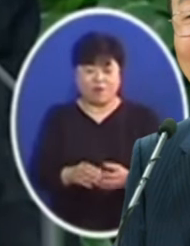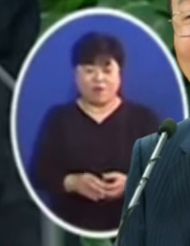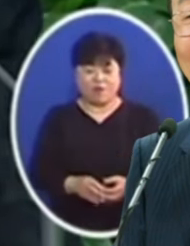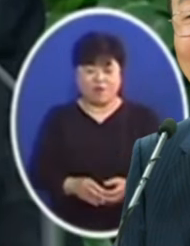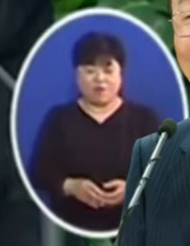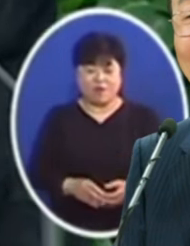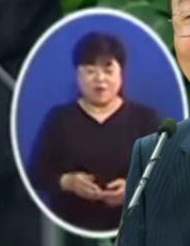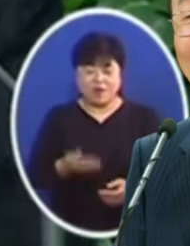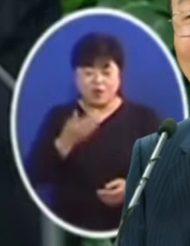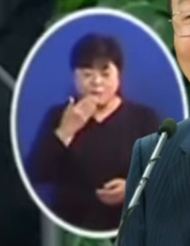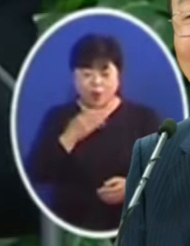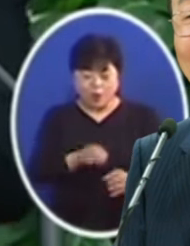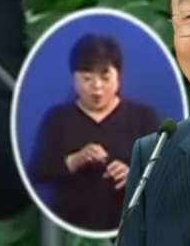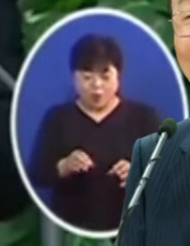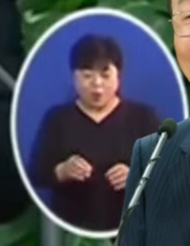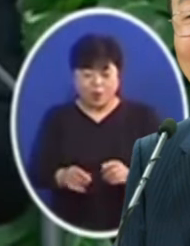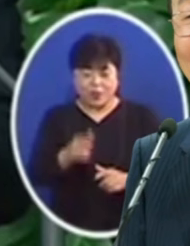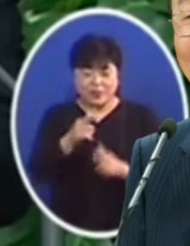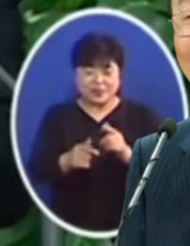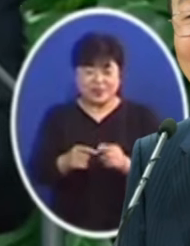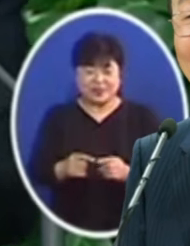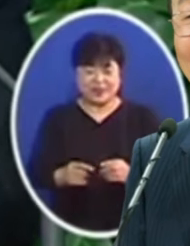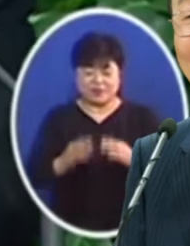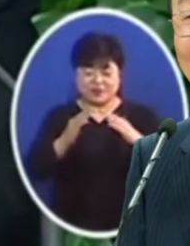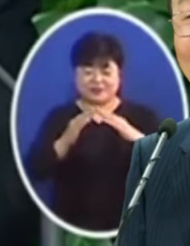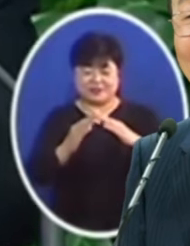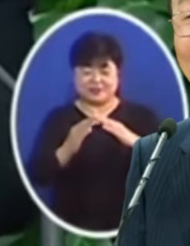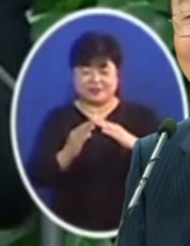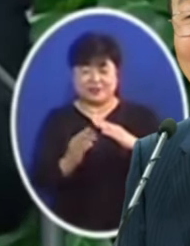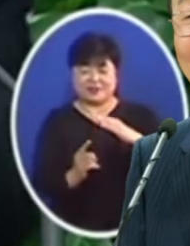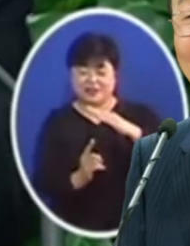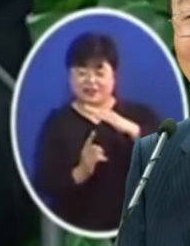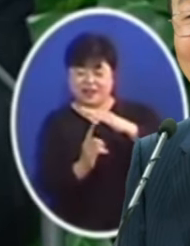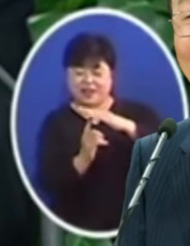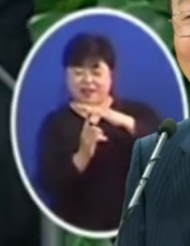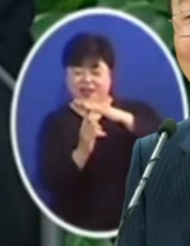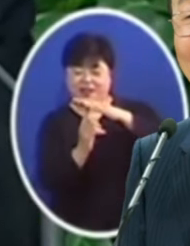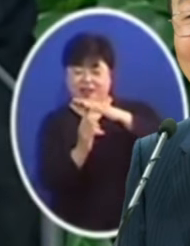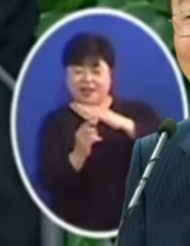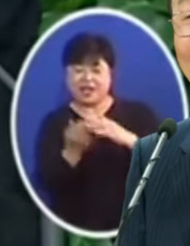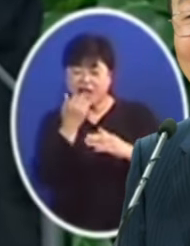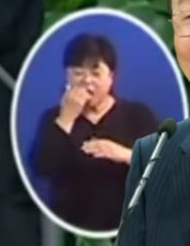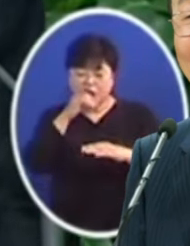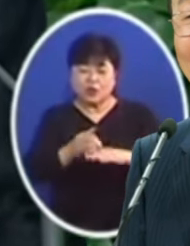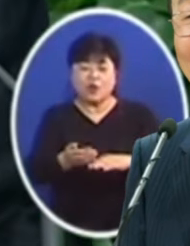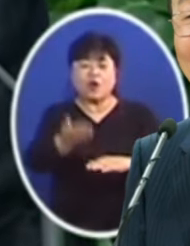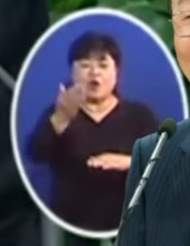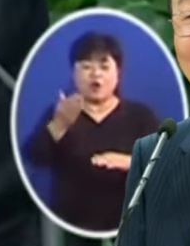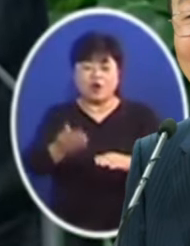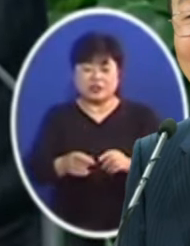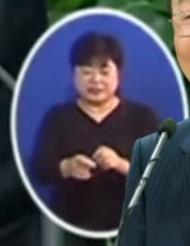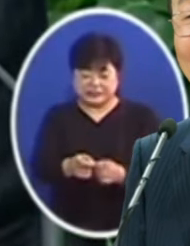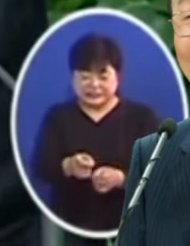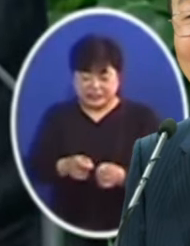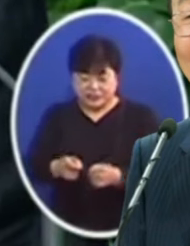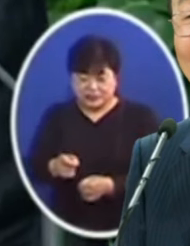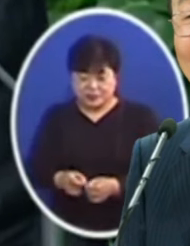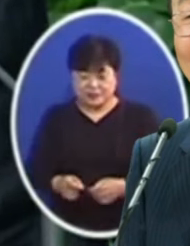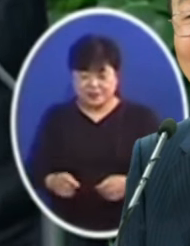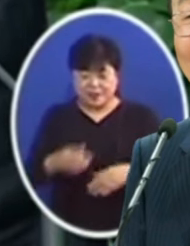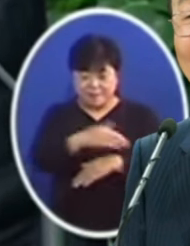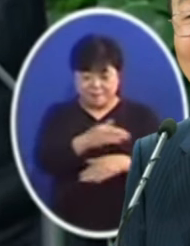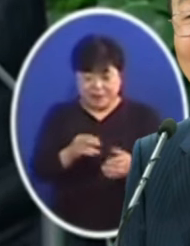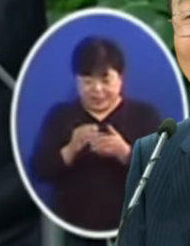갖다 놓고 그게 나무로 이렇게 세워서 받쳐놓고 돌멩이를 그 위에 잔뜩 얹어놓고 새끼를 쭉 당겨서 방 안에